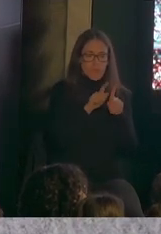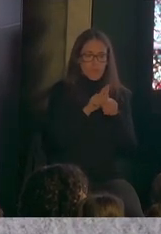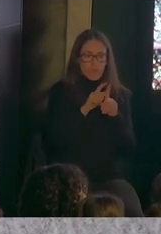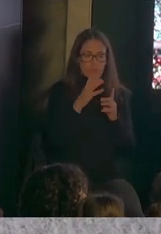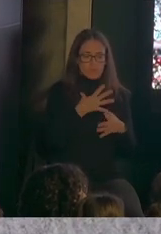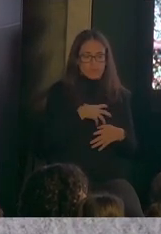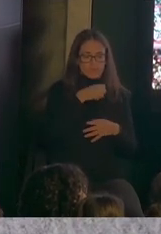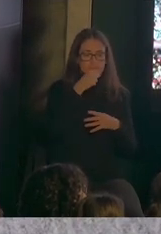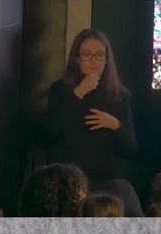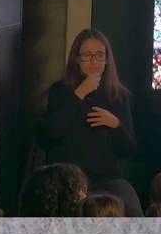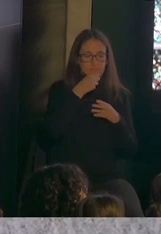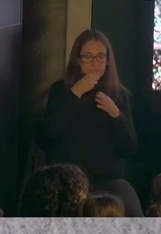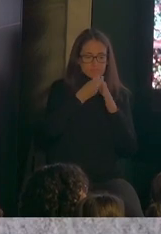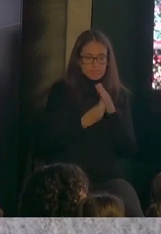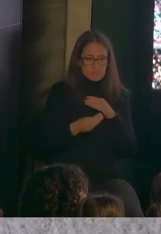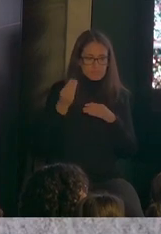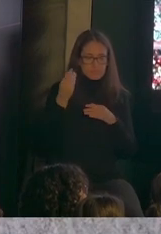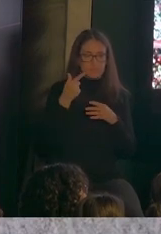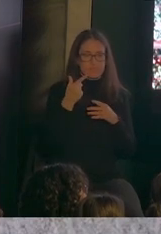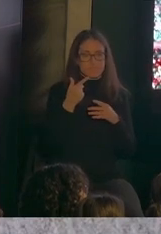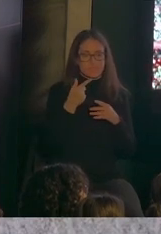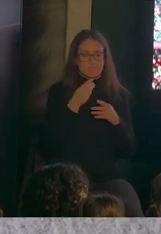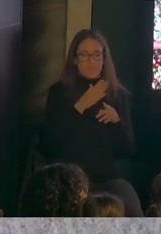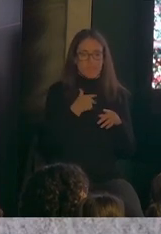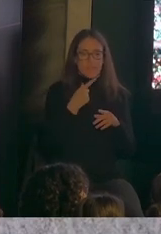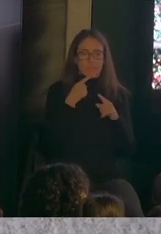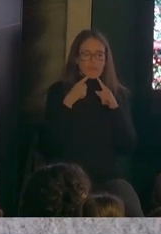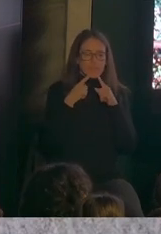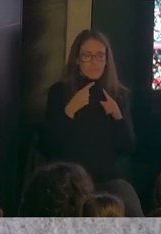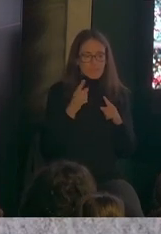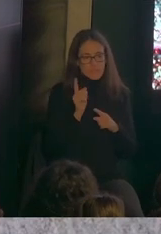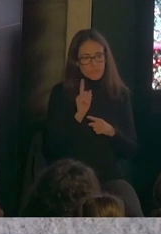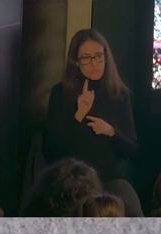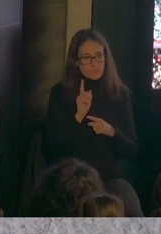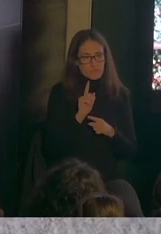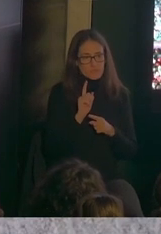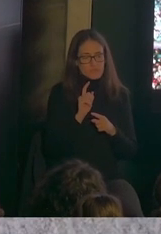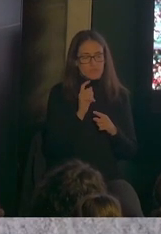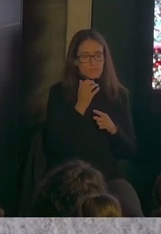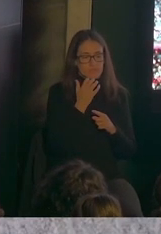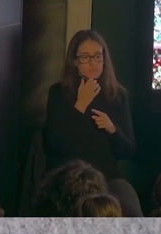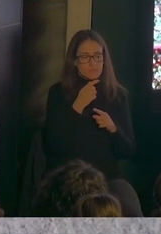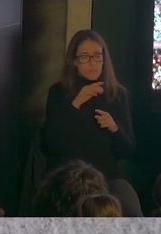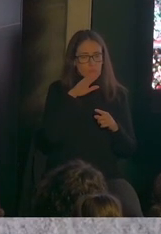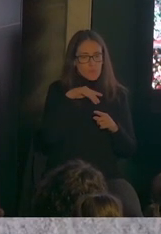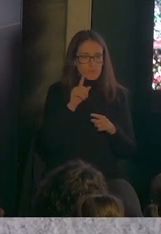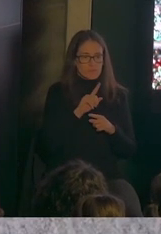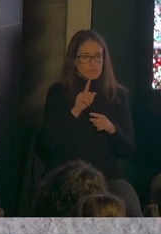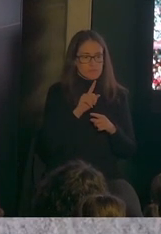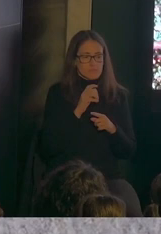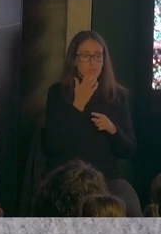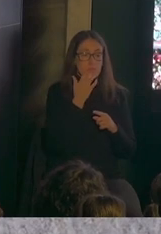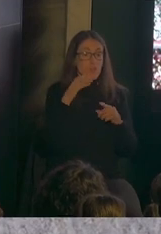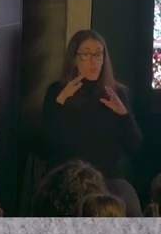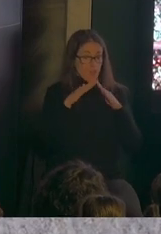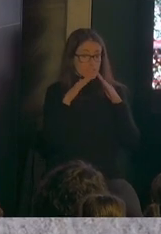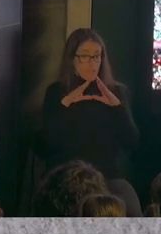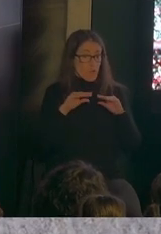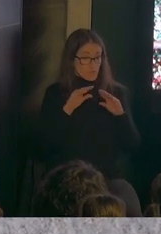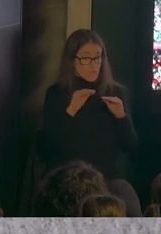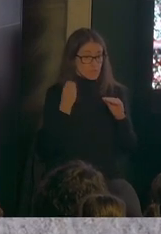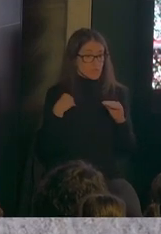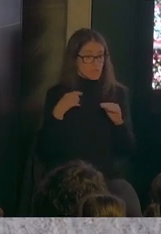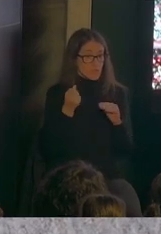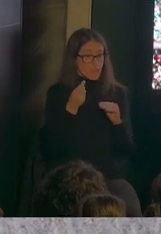tant, tampoc seria bo. Per tant, el seu és que sigui desaponificada. Vale? En el cas que us feu quinoa a casa, per exemple, doncs el seu